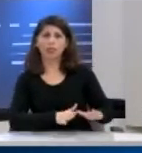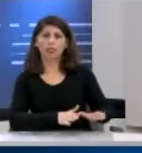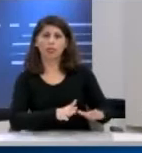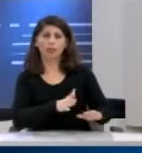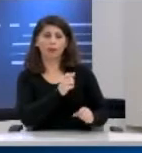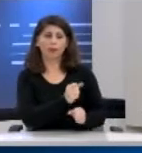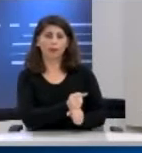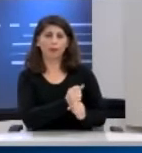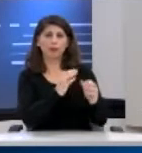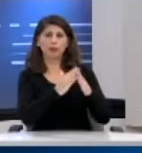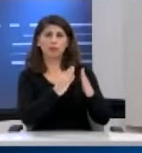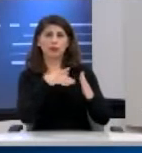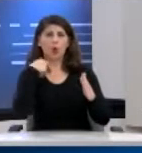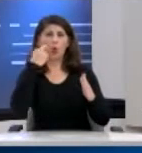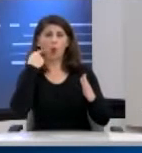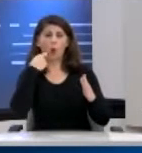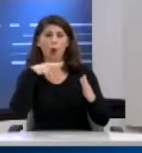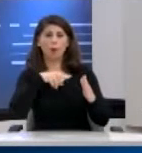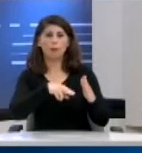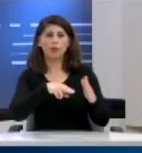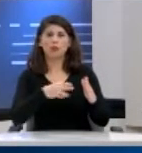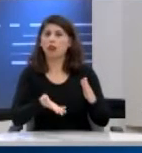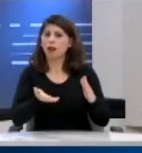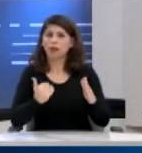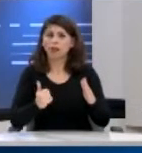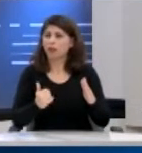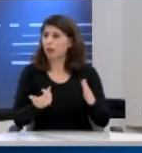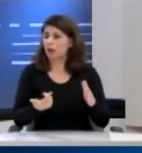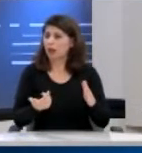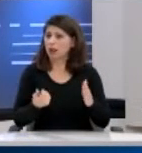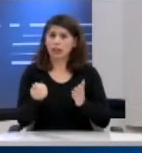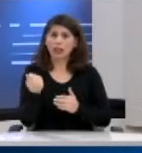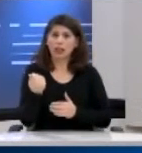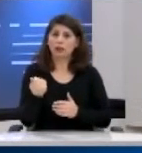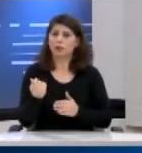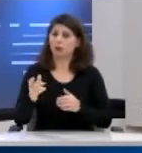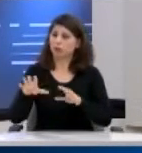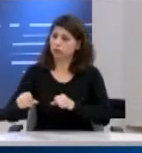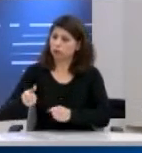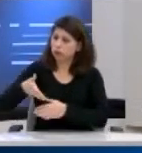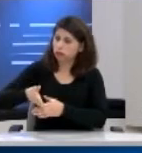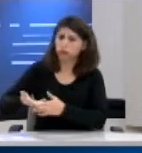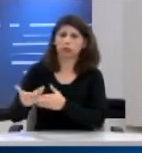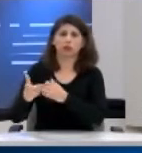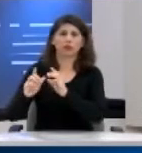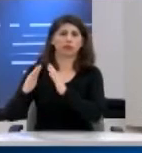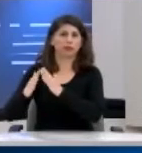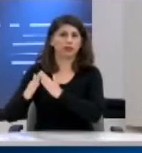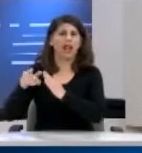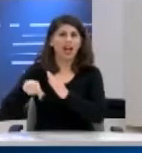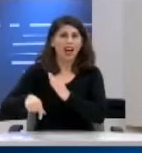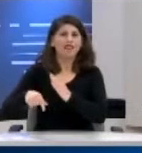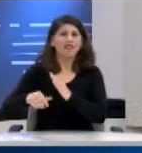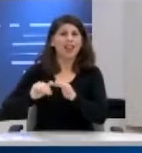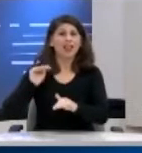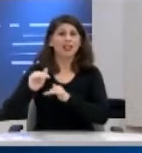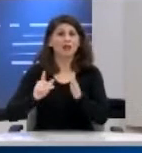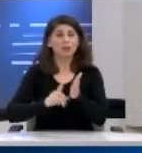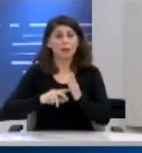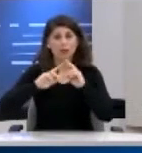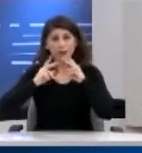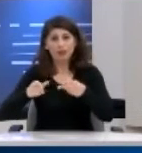το πατρικό, δεν έχει την οικογένεια να βρει σπίτι. Αυτά είναι τα ερωτήματα στα οποία οφείλουμε να απαντήσουμε, ιδίως τώρα που